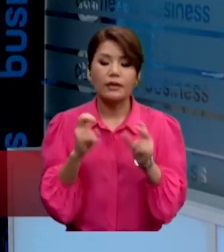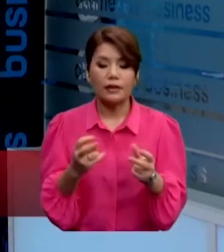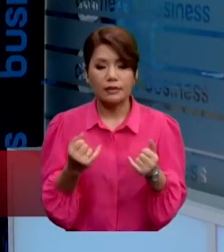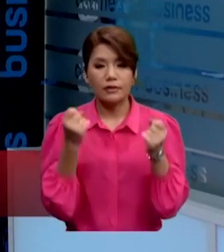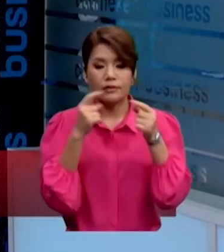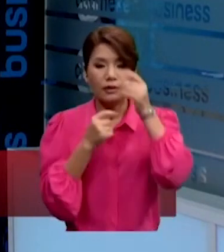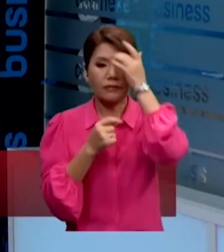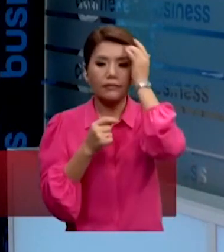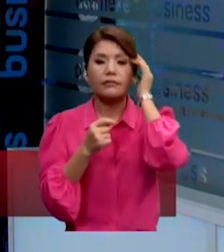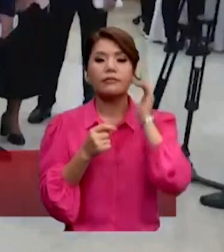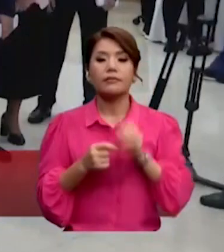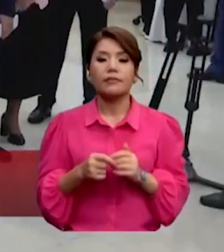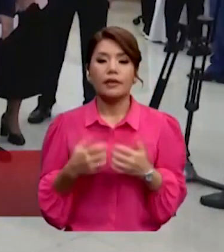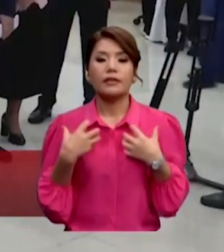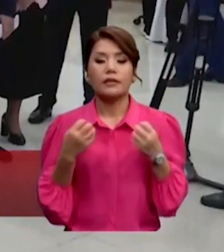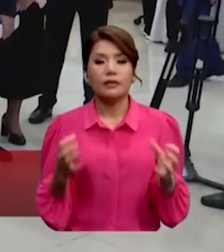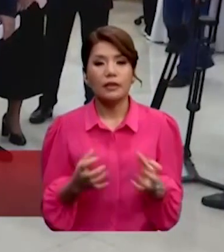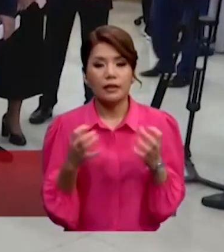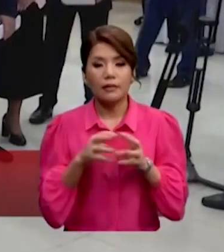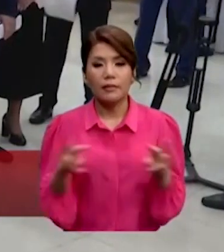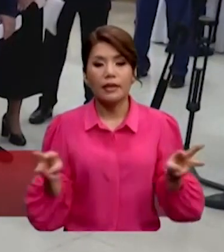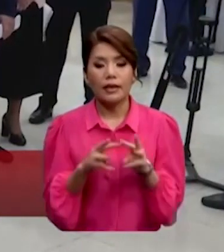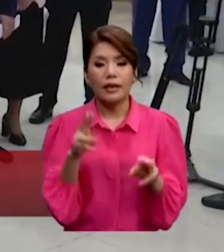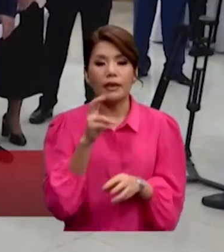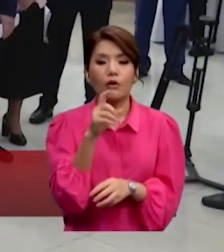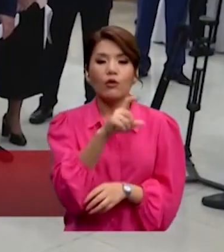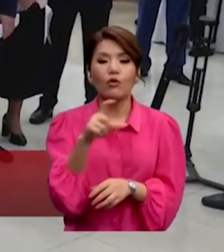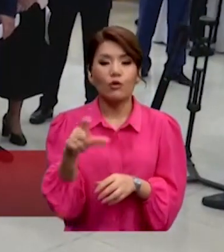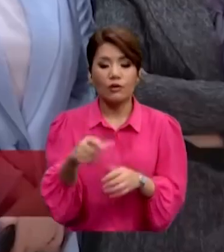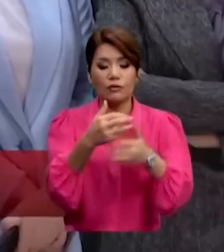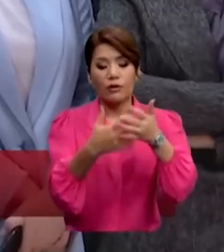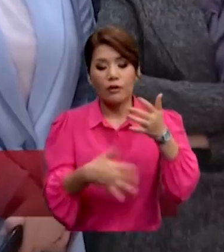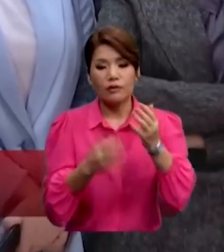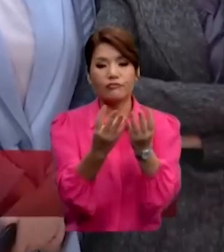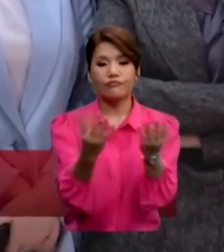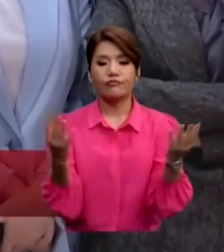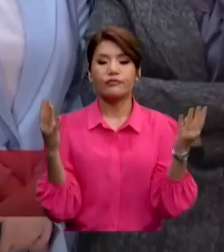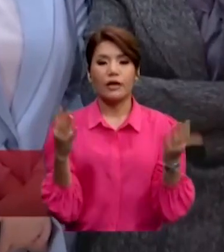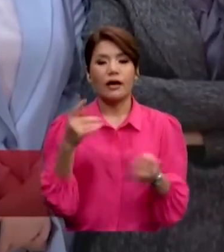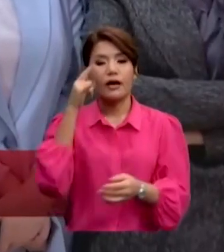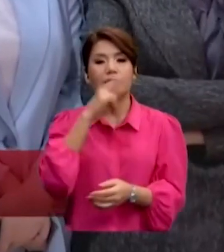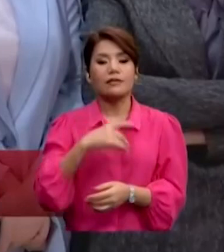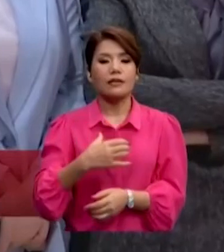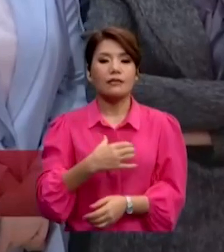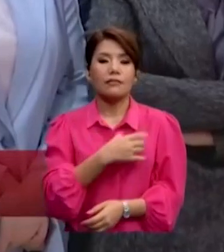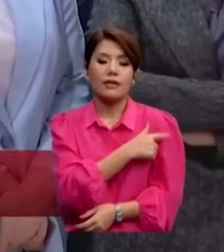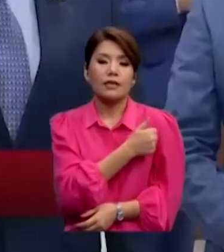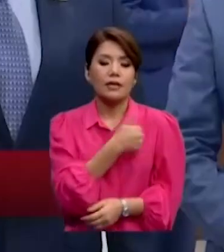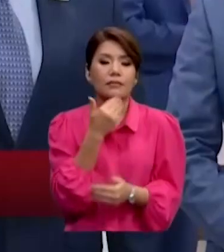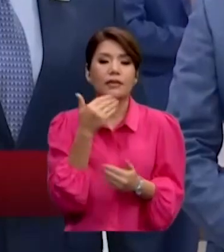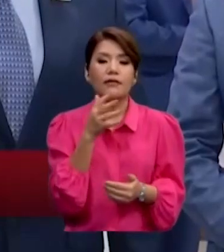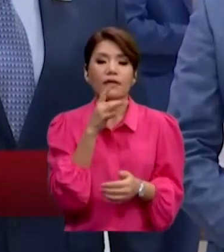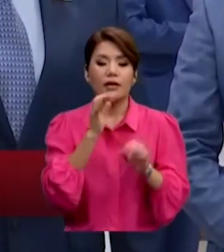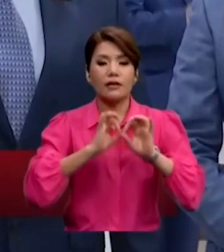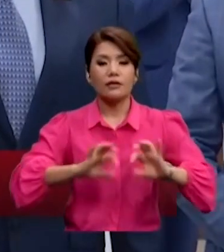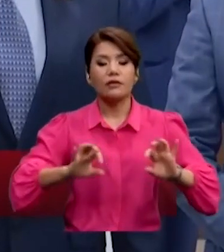тарқатсын. Денсаулық сақтау министрі депутаттарды осылай тізіп қойып, әуелі қазақстандық медицинадағы соңғы жаңалықтармен